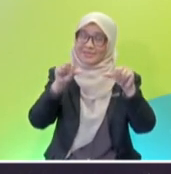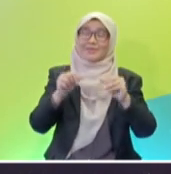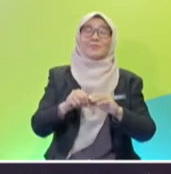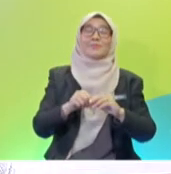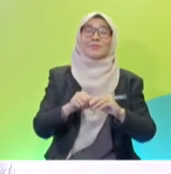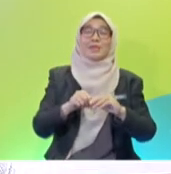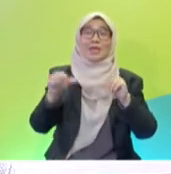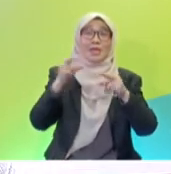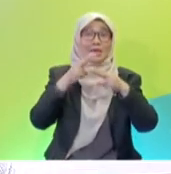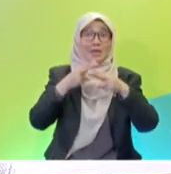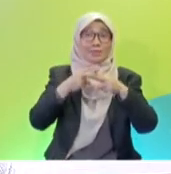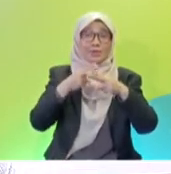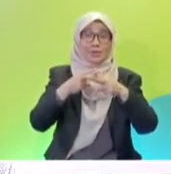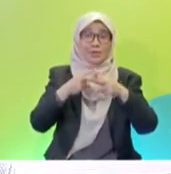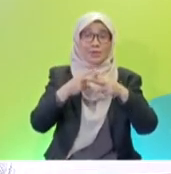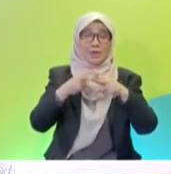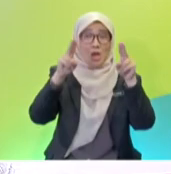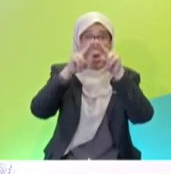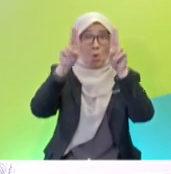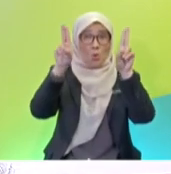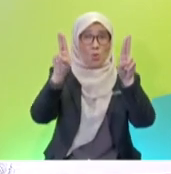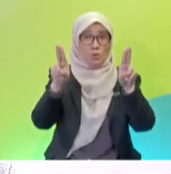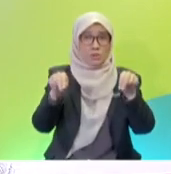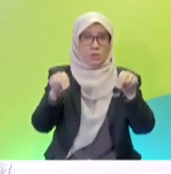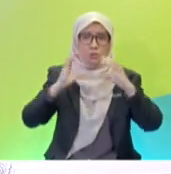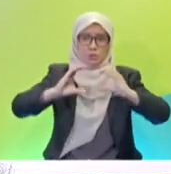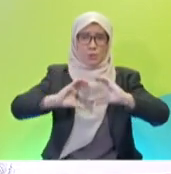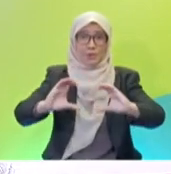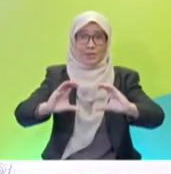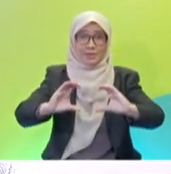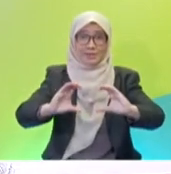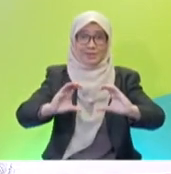ini dinamakan menguji kecepatan aktiviti.